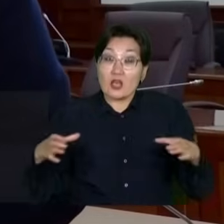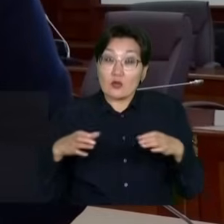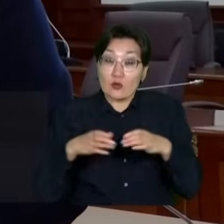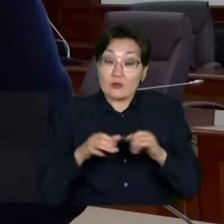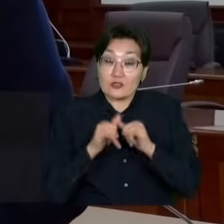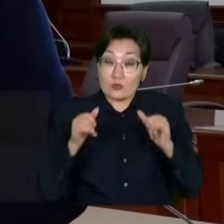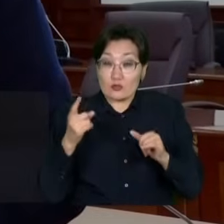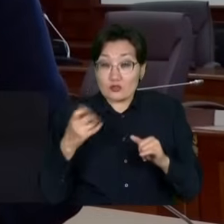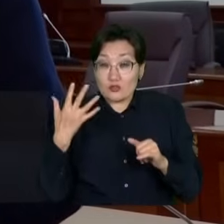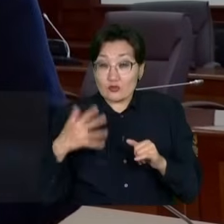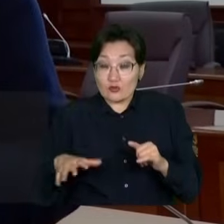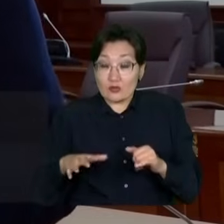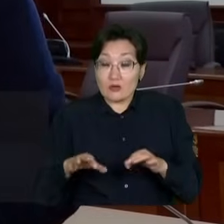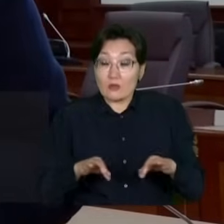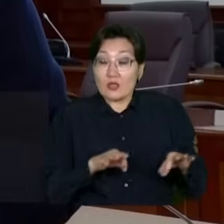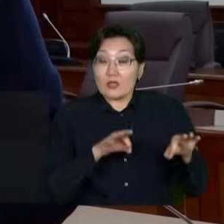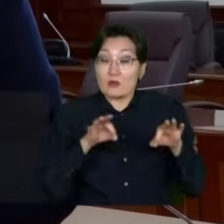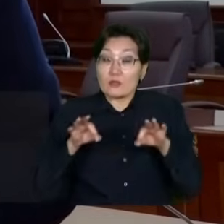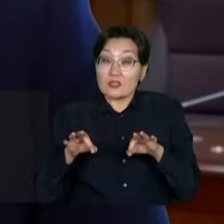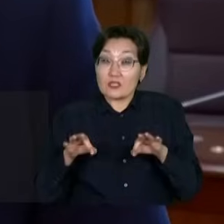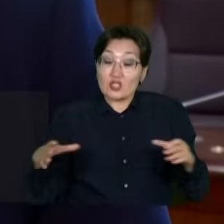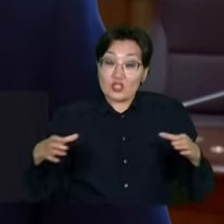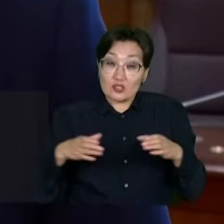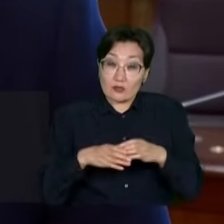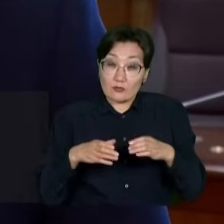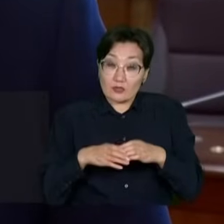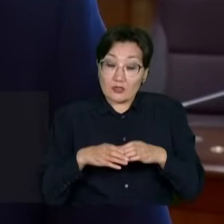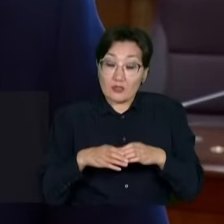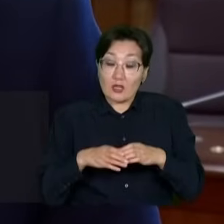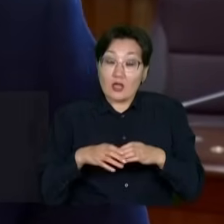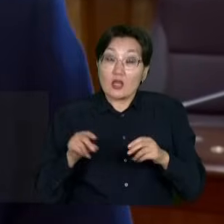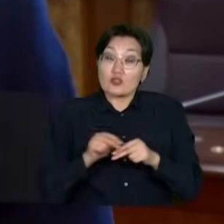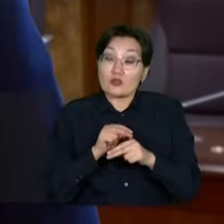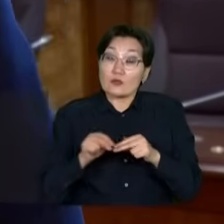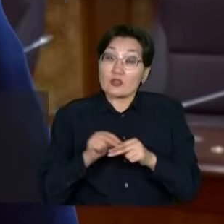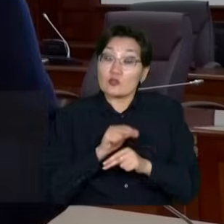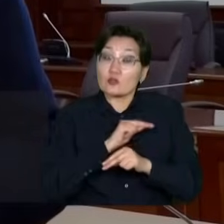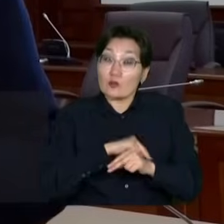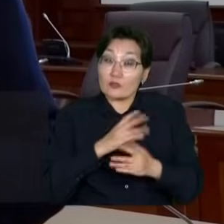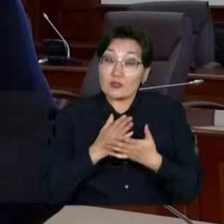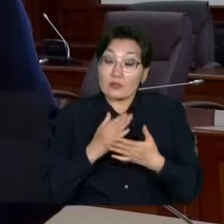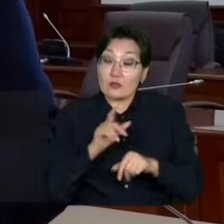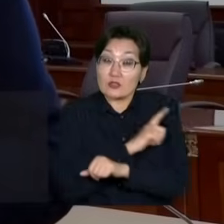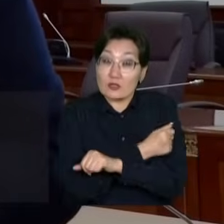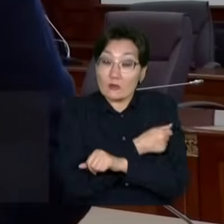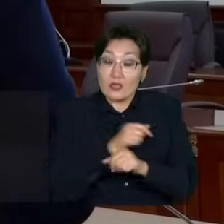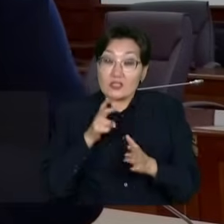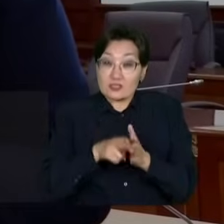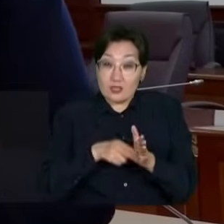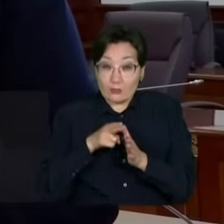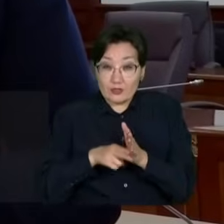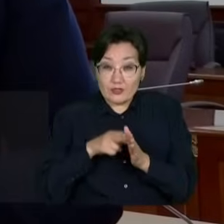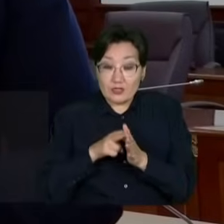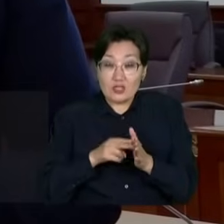150-дей жылжымалы кешенді медициналық емханалар жұмыс жасайды. Сонымен бірге биыл медициналық пойыз «Саламатты